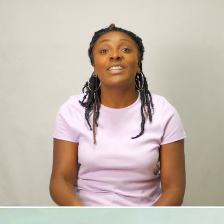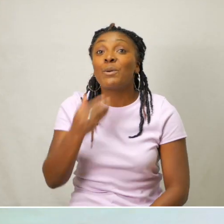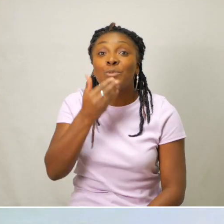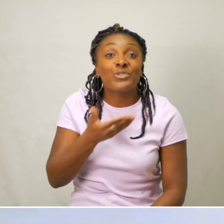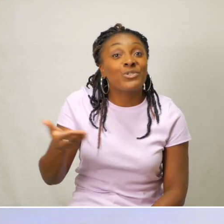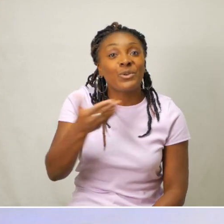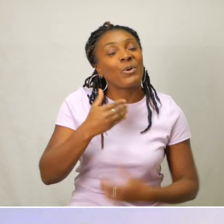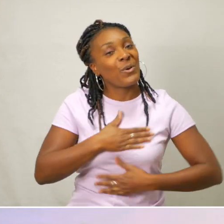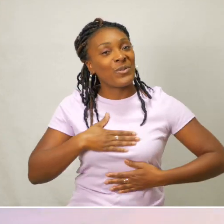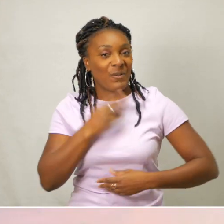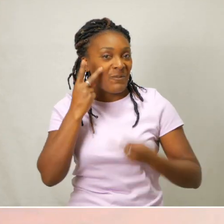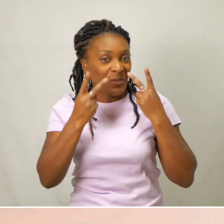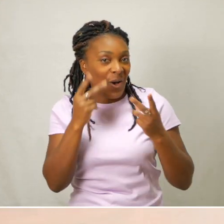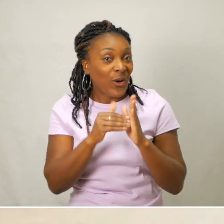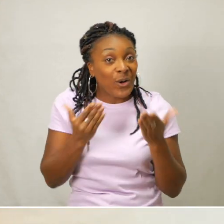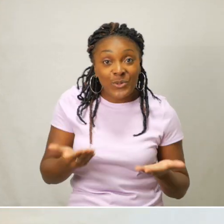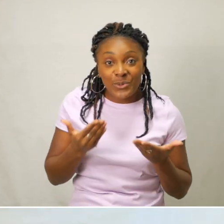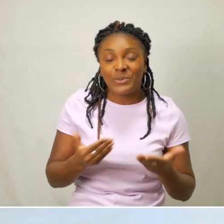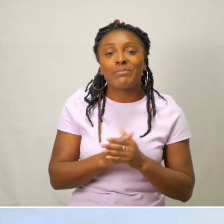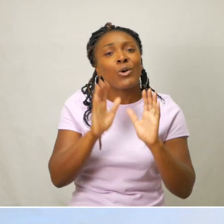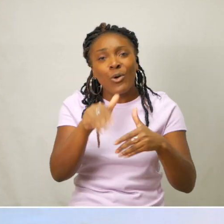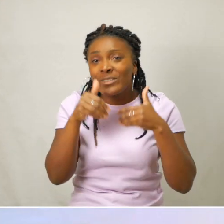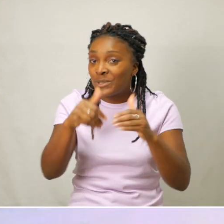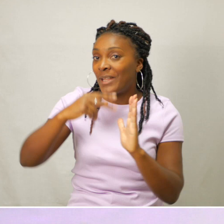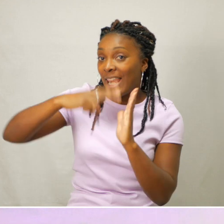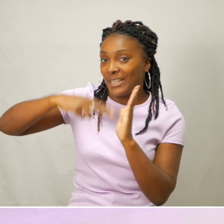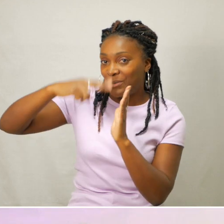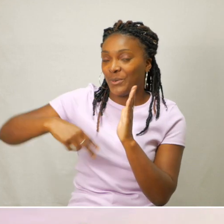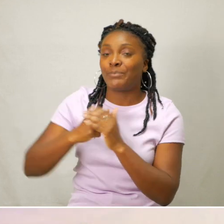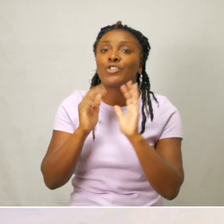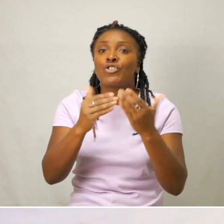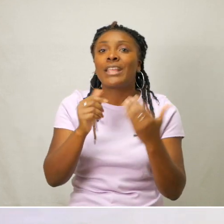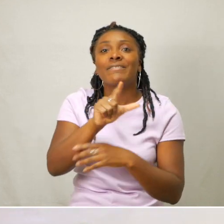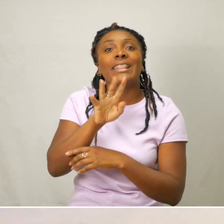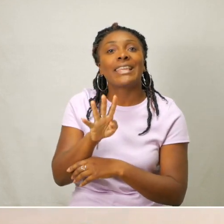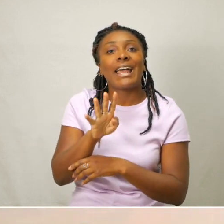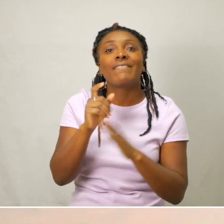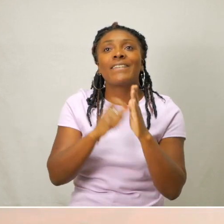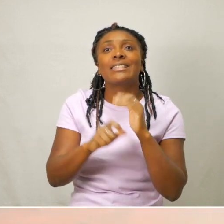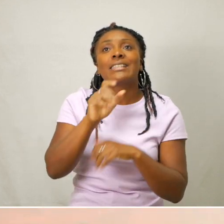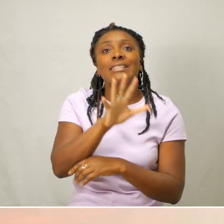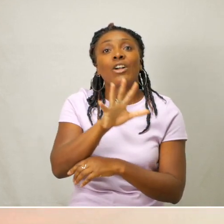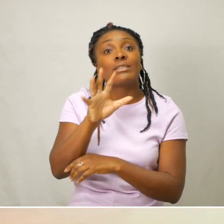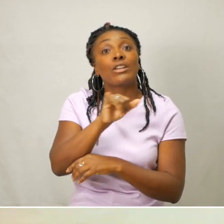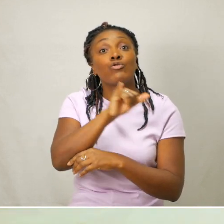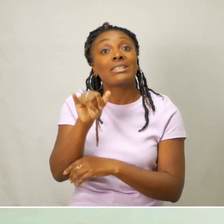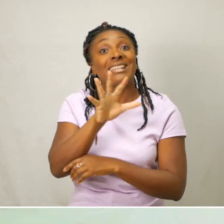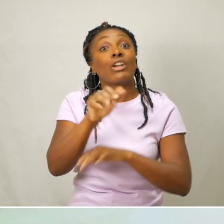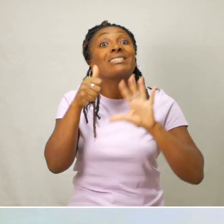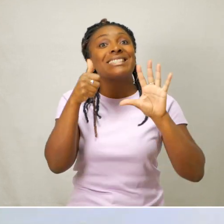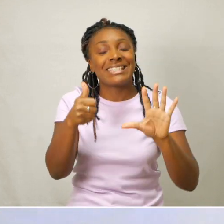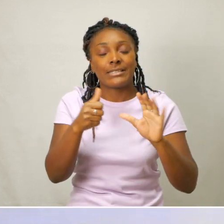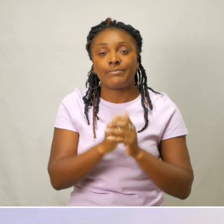Bonjour à tous et à toutes, content de vous retrouver encore aujourd'hui. On continue notre lecture. Genèse 24, versets 55 à 56.